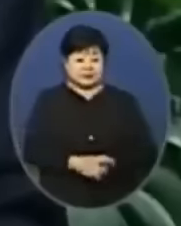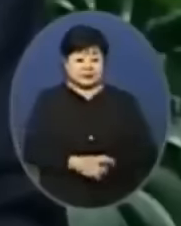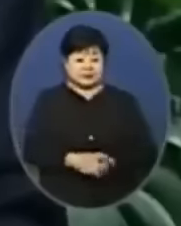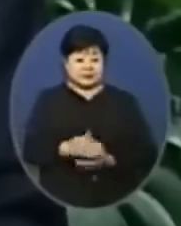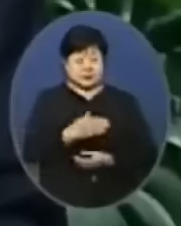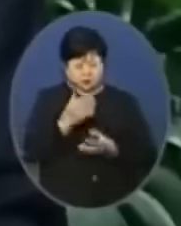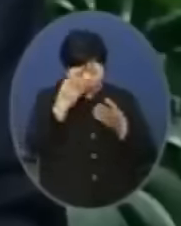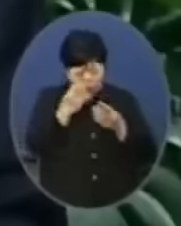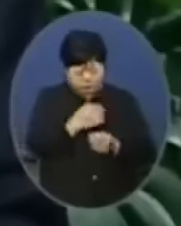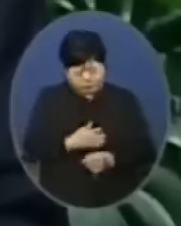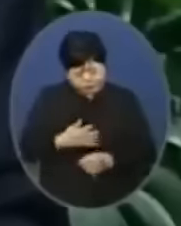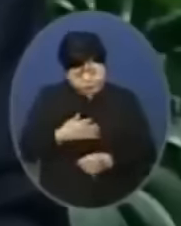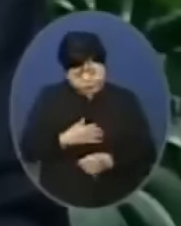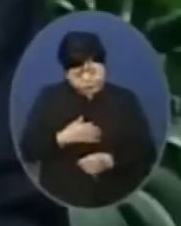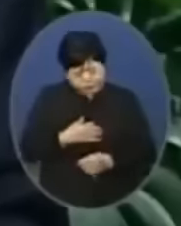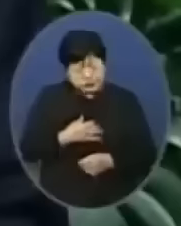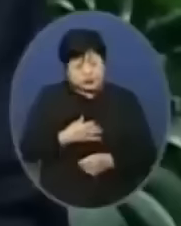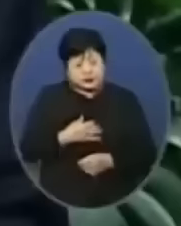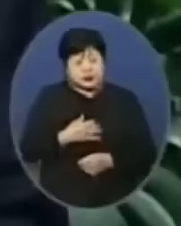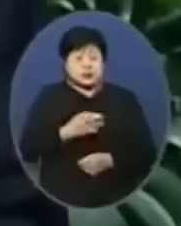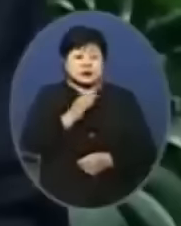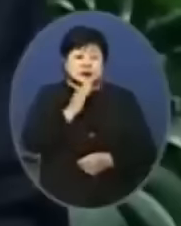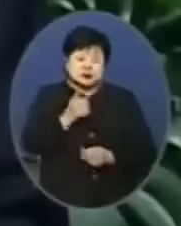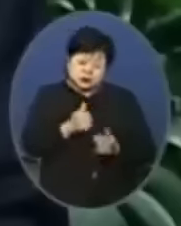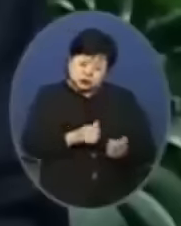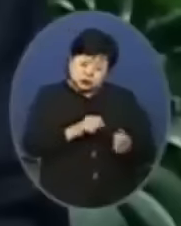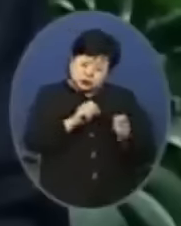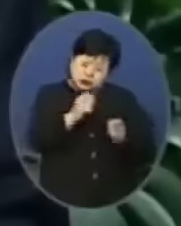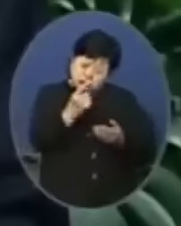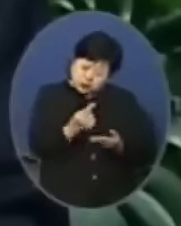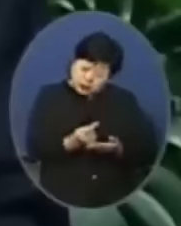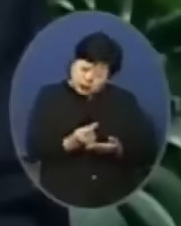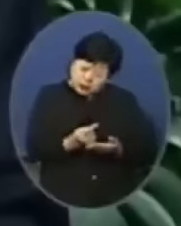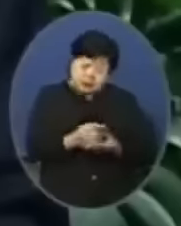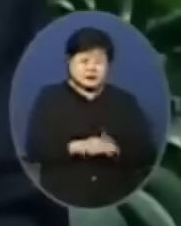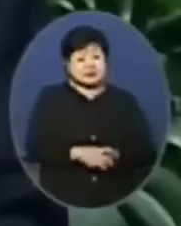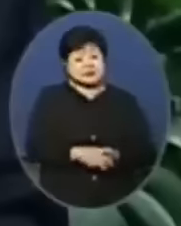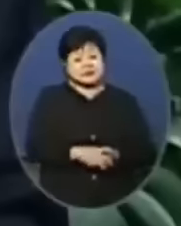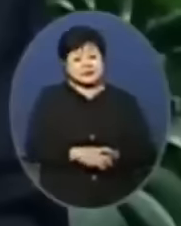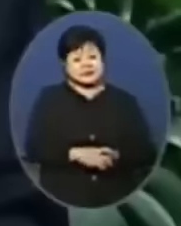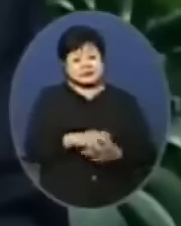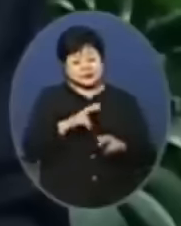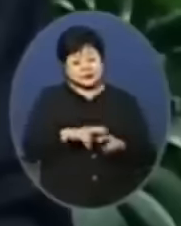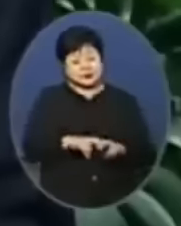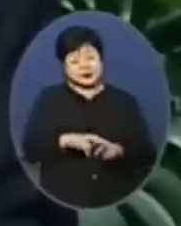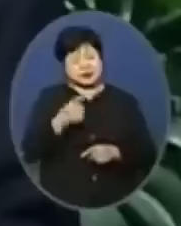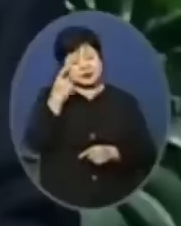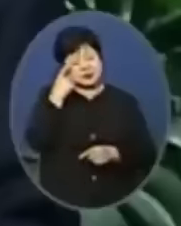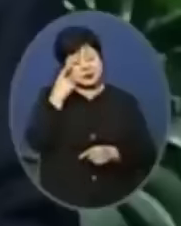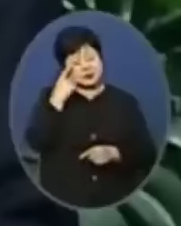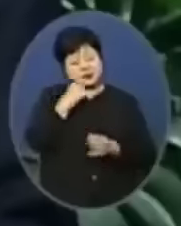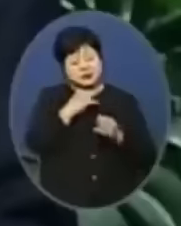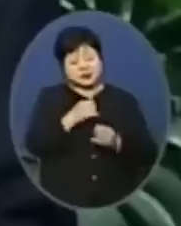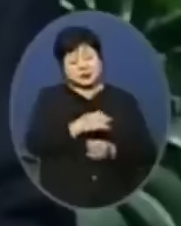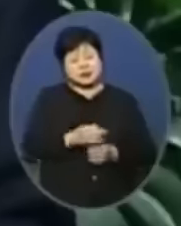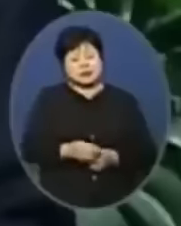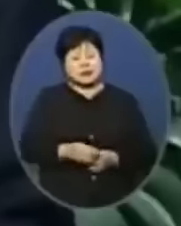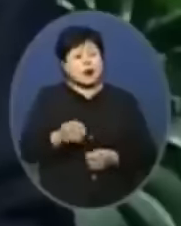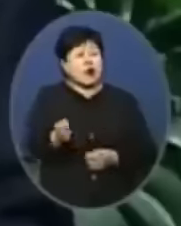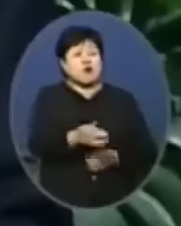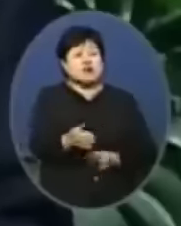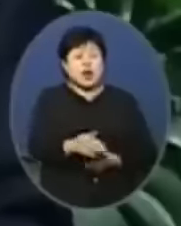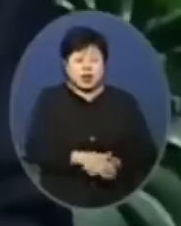몸이 고통스럽고 괴로우면 진짜로 이제 죽음이 오는구나 일어나 앉아서 생각하면 인생이 그렇게 허무할 수가 없어요.